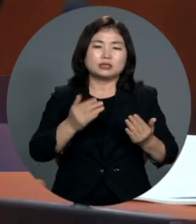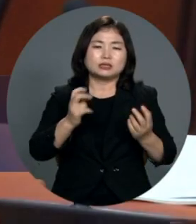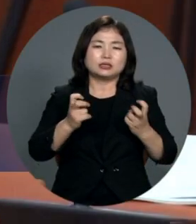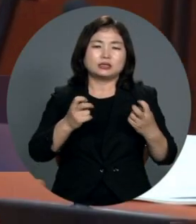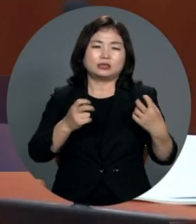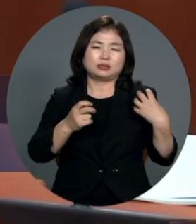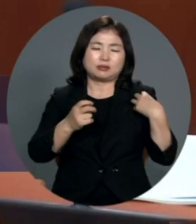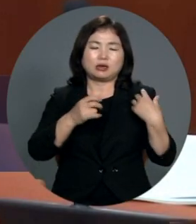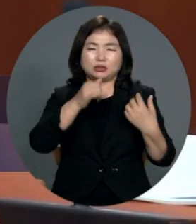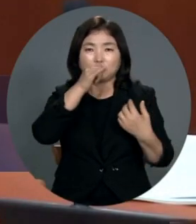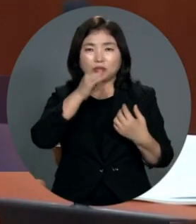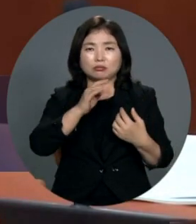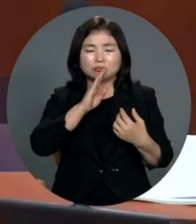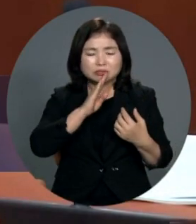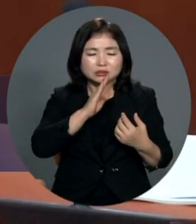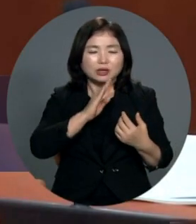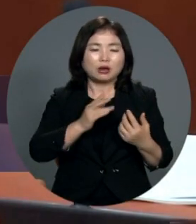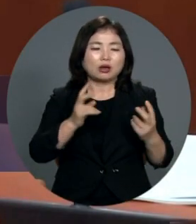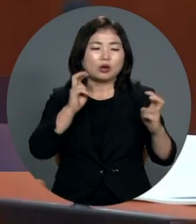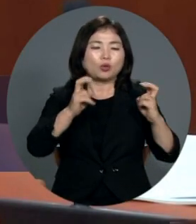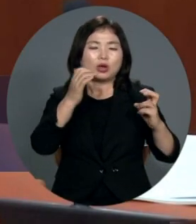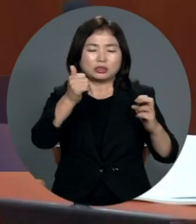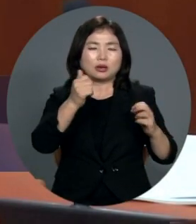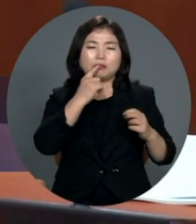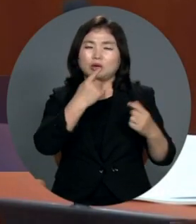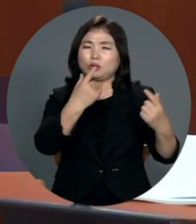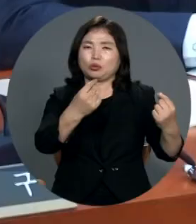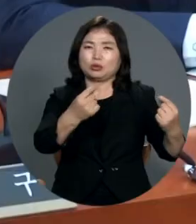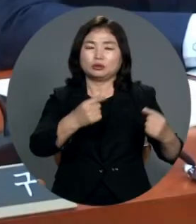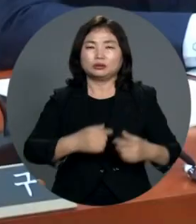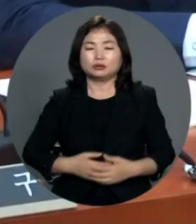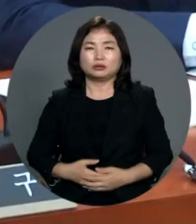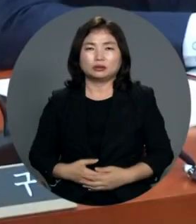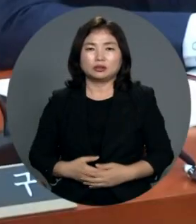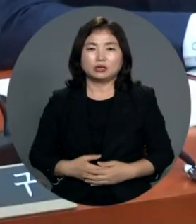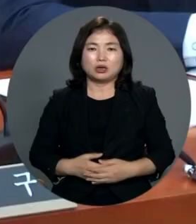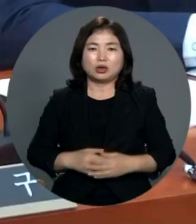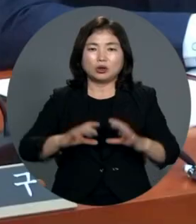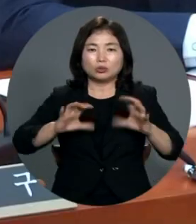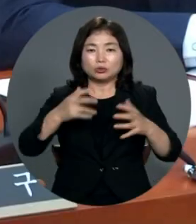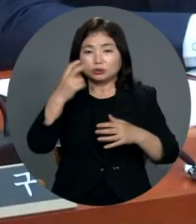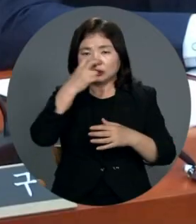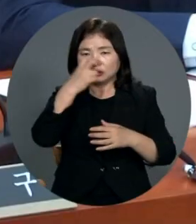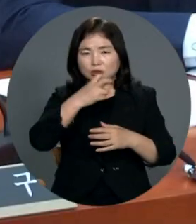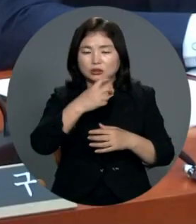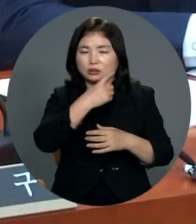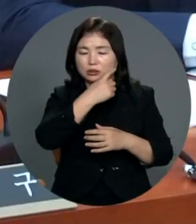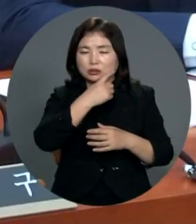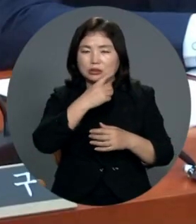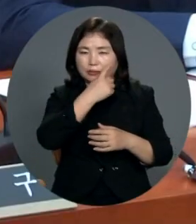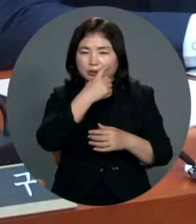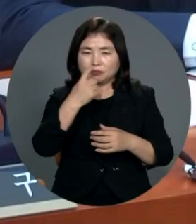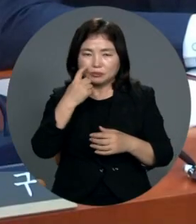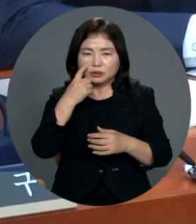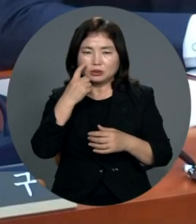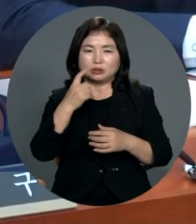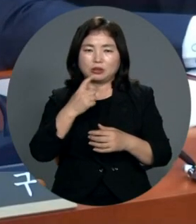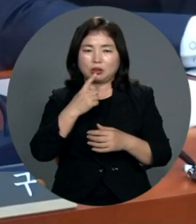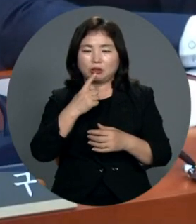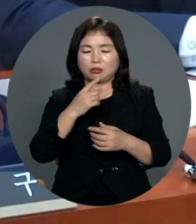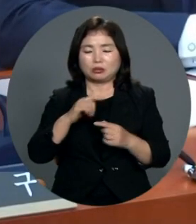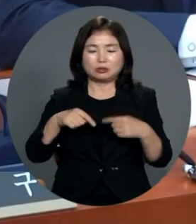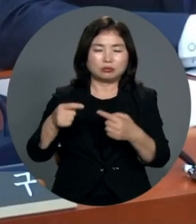해야 된다라고 이렇게 그럼 이게 실질적으로 오늘한 얘기 아니겠습니까? 국정감사 증인을 피하는 것은 국민을